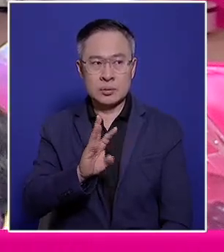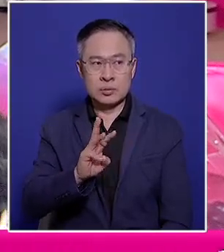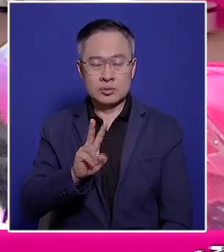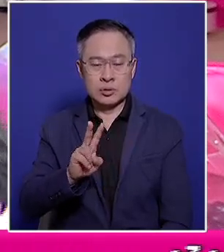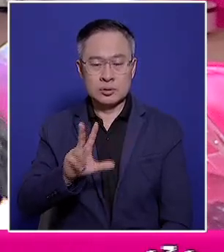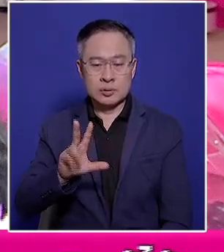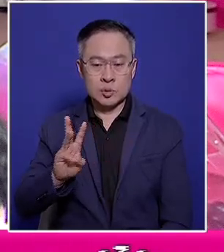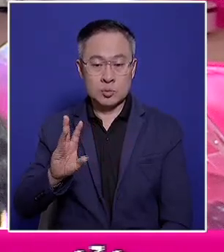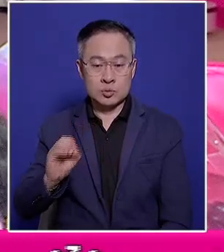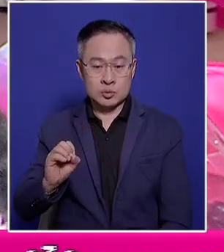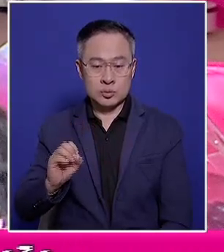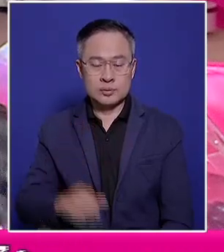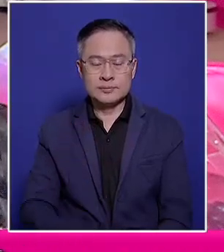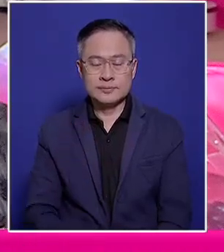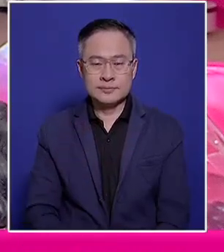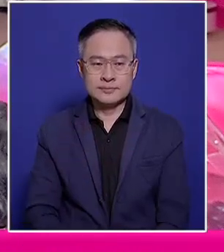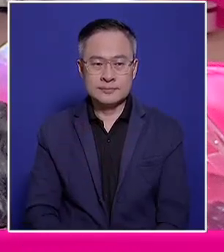4962360